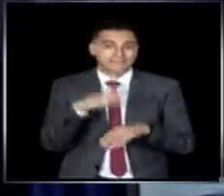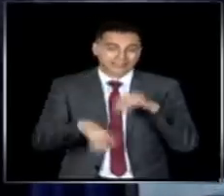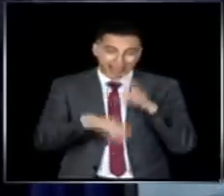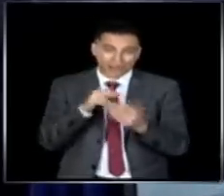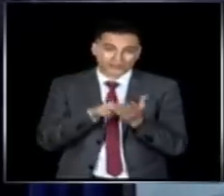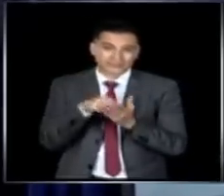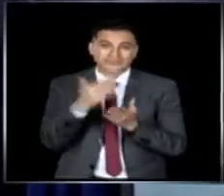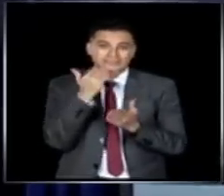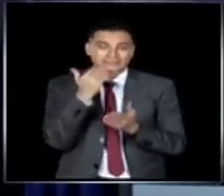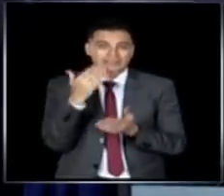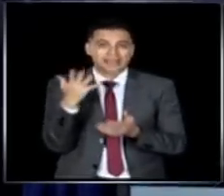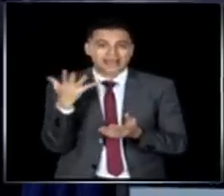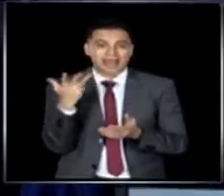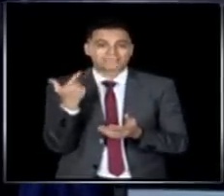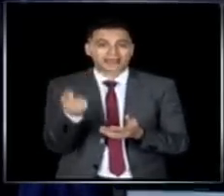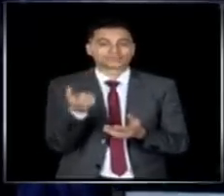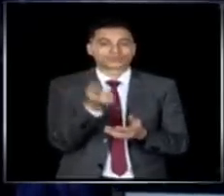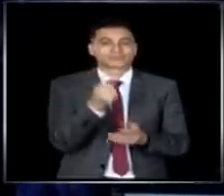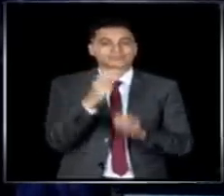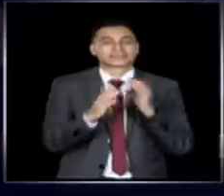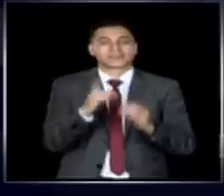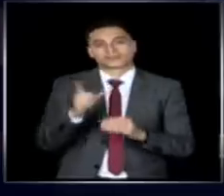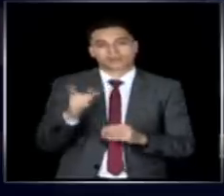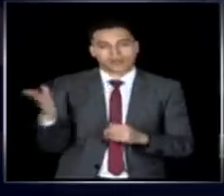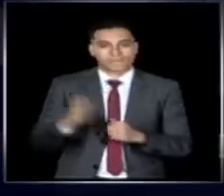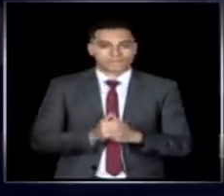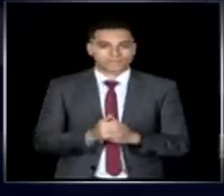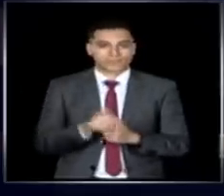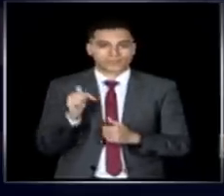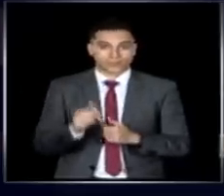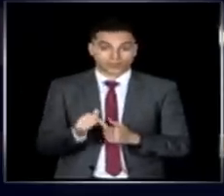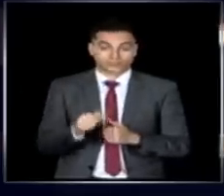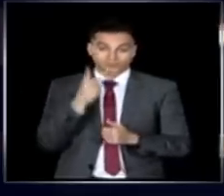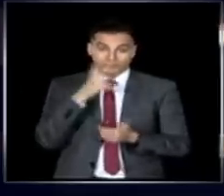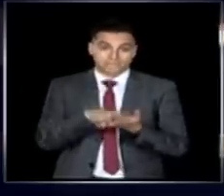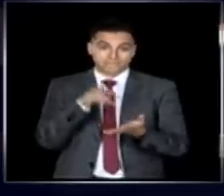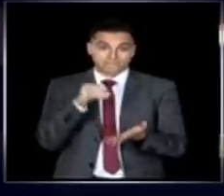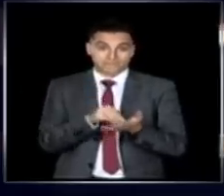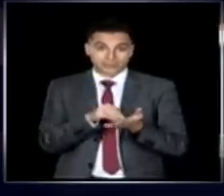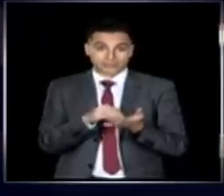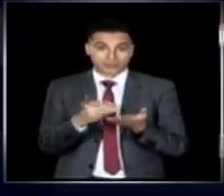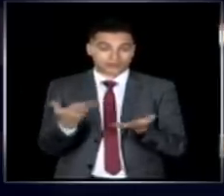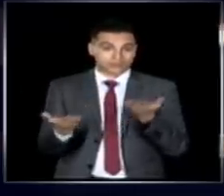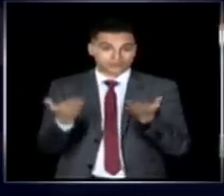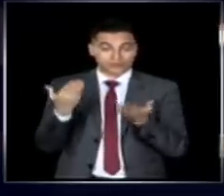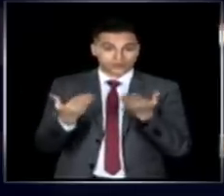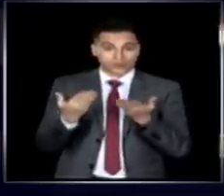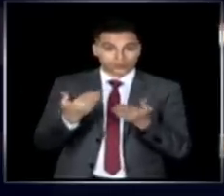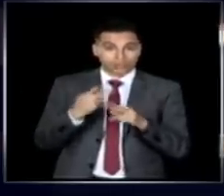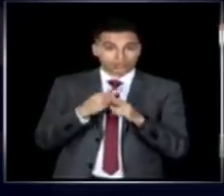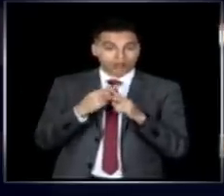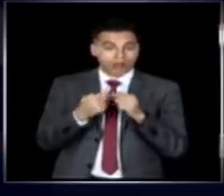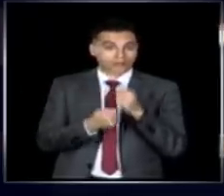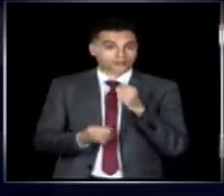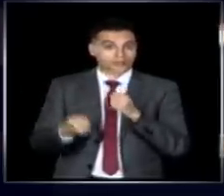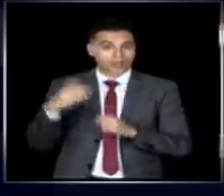بتحاول ومعاهم 55 نقطة. بداية موسم ناري. ودلوقتي